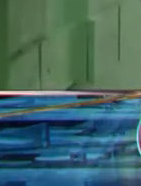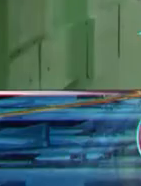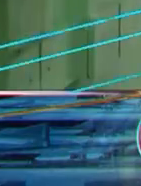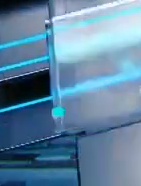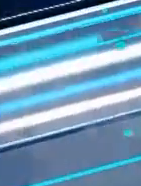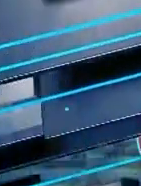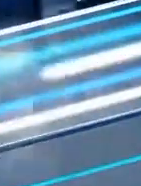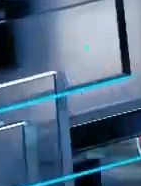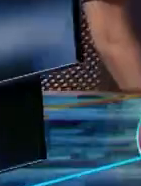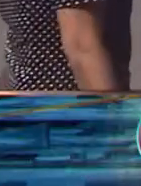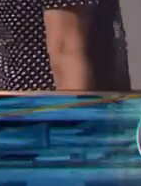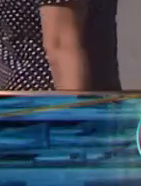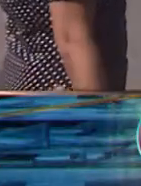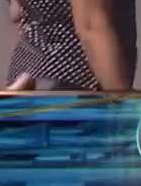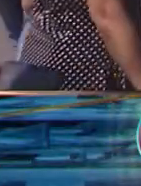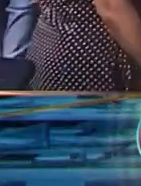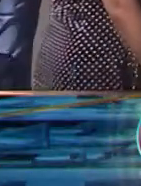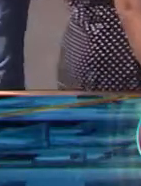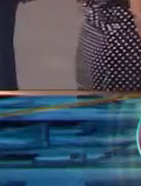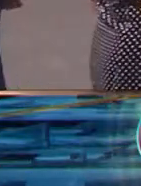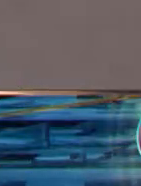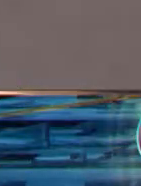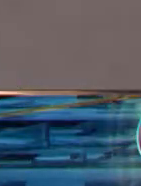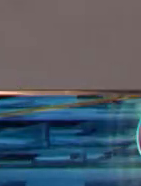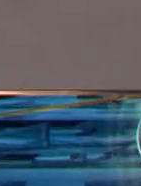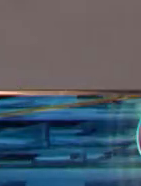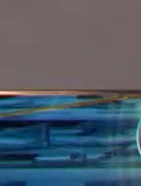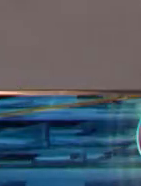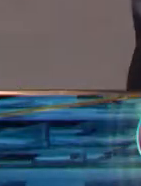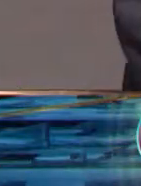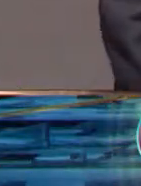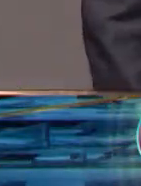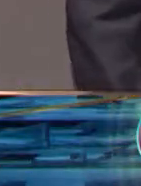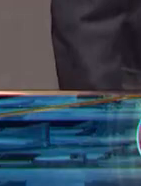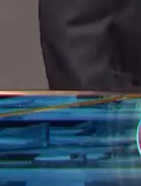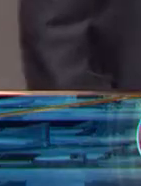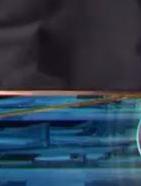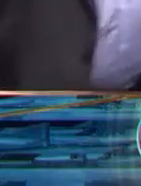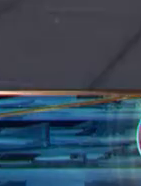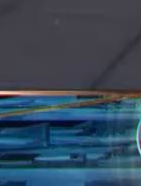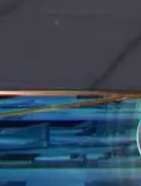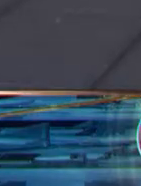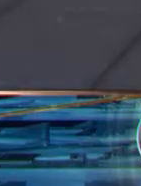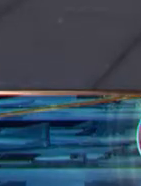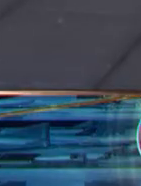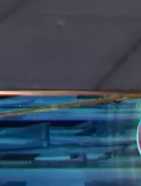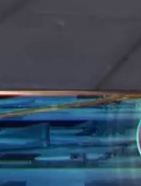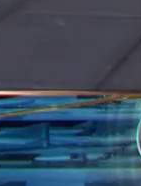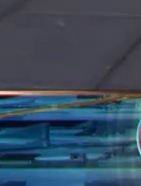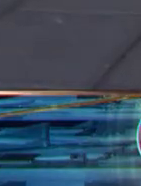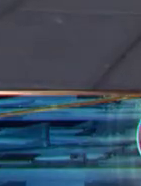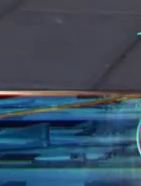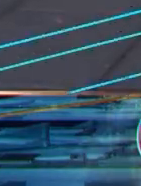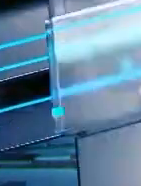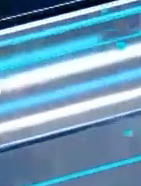Федерации. Помощь в трудное время. Казахстанская ассоциация непрерывного образования подарила оборудование талдыкурганским